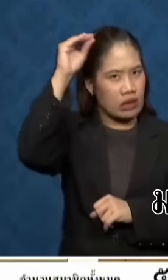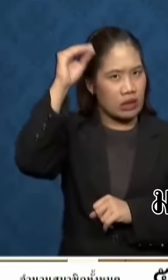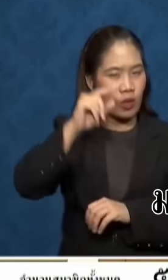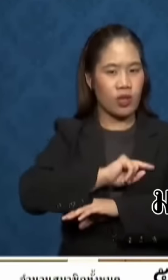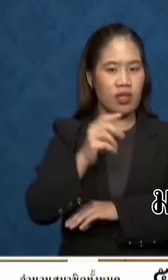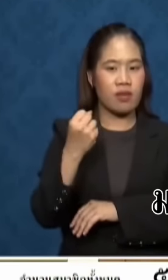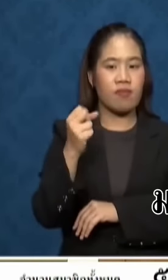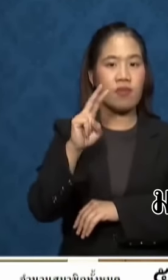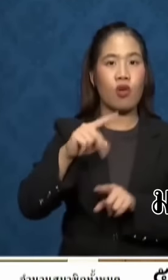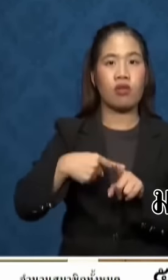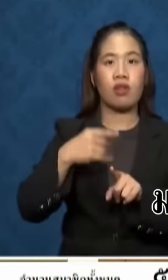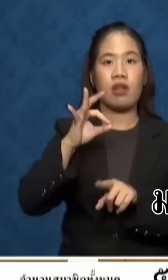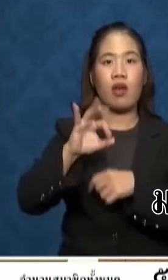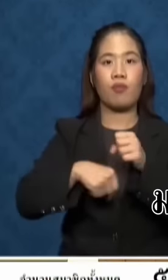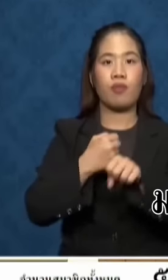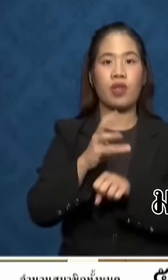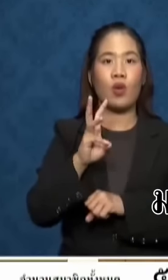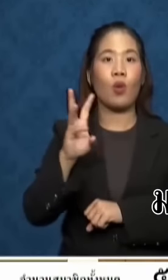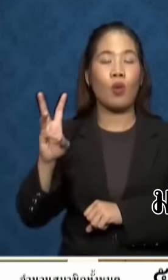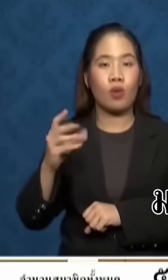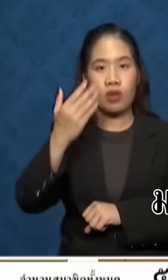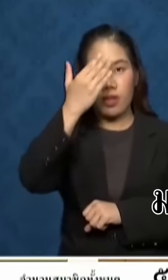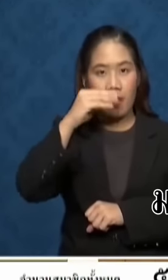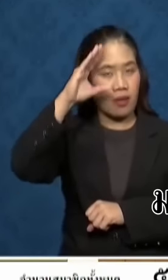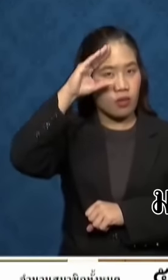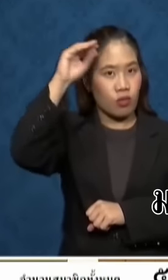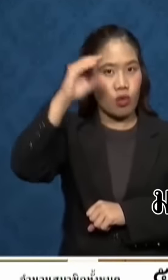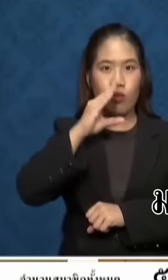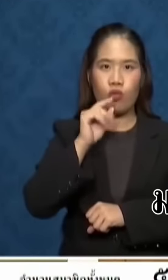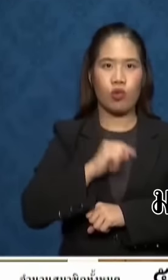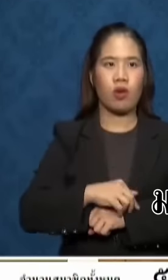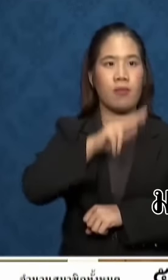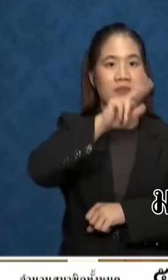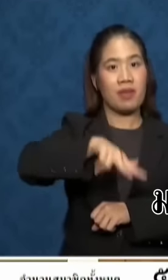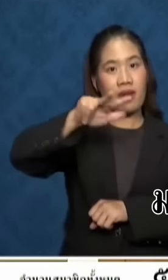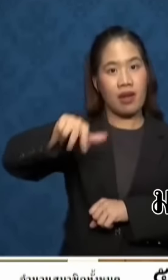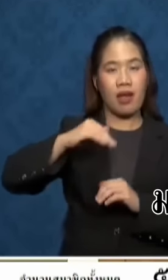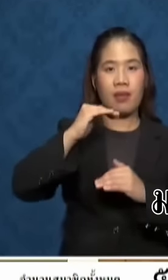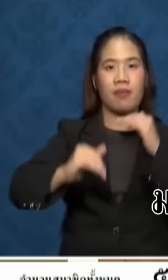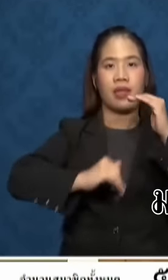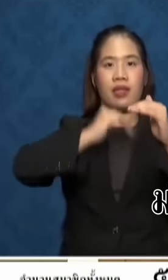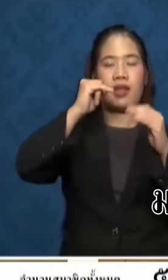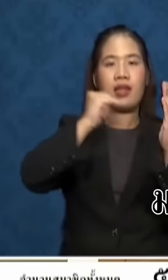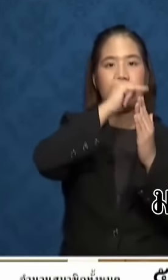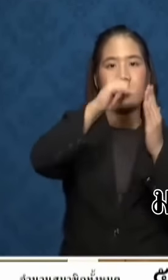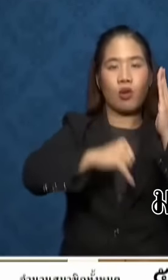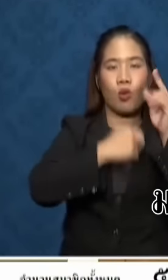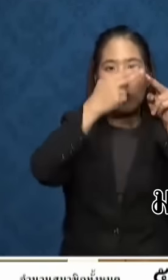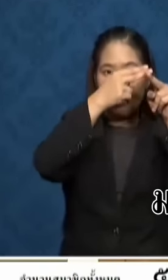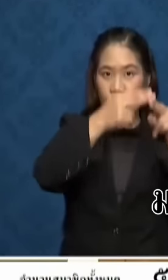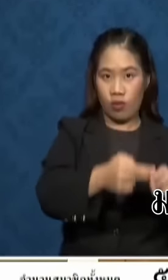สดพรักเพื่อไทยพัฒนาจัหวเฉพาะจังหวด